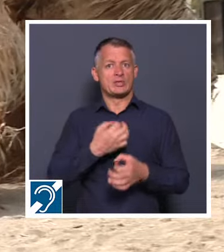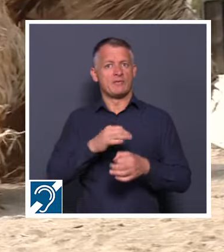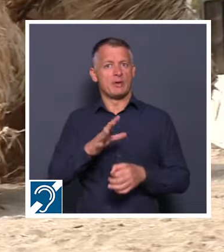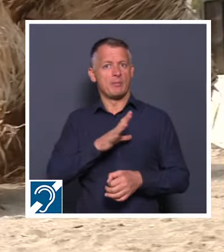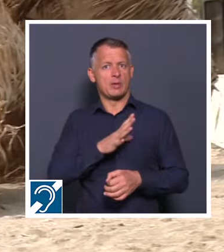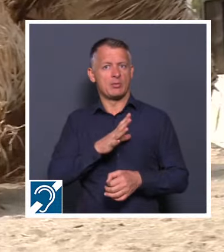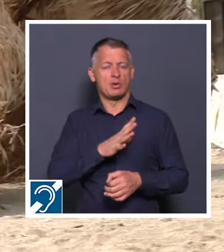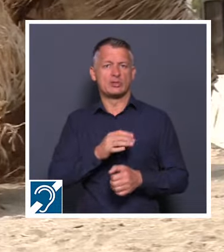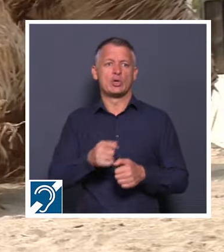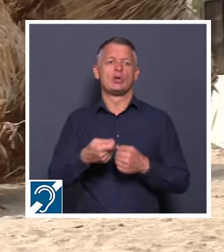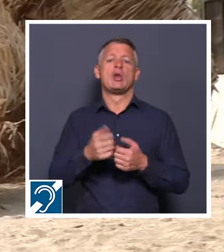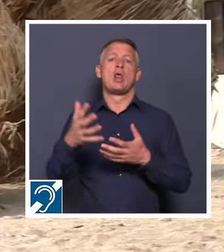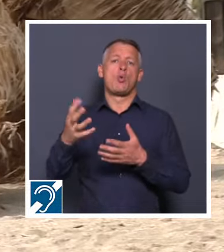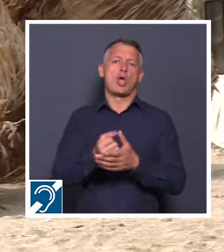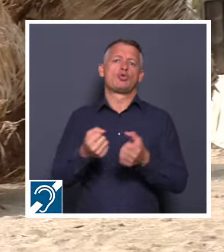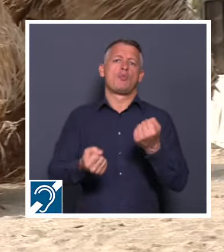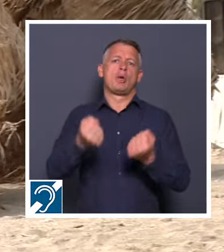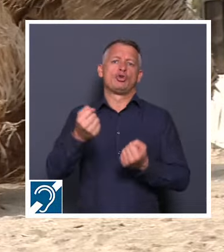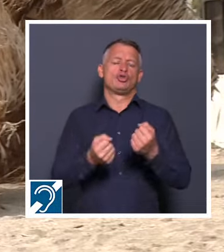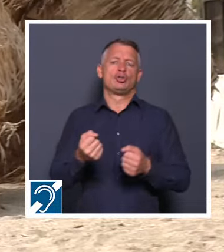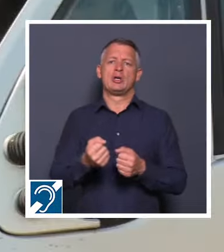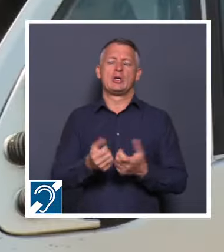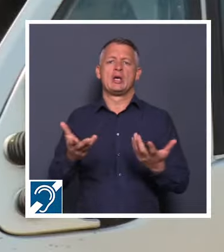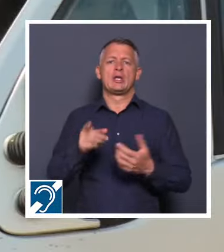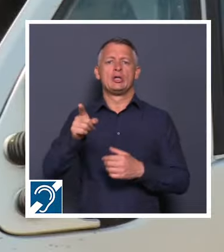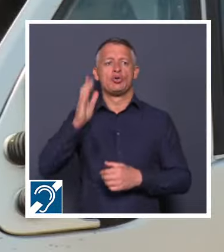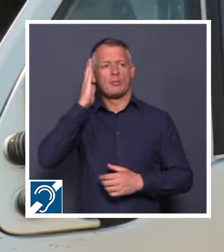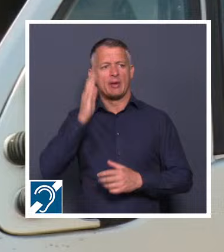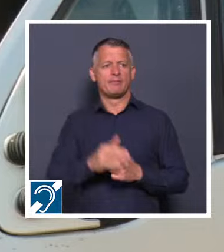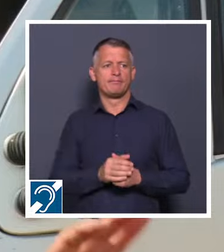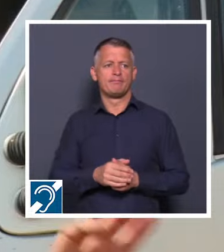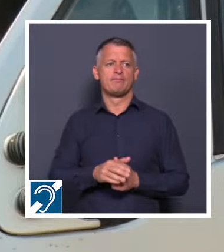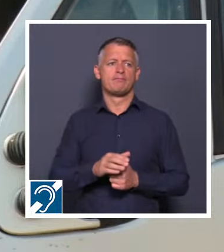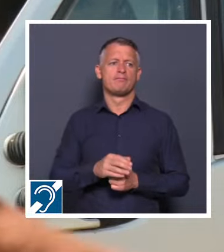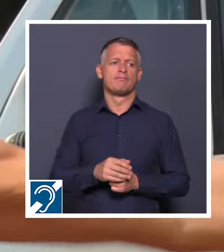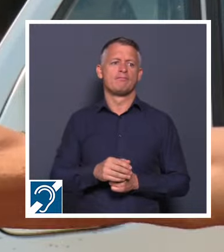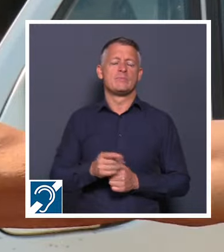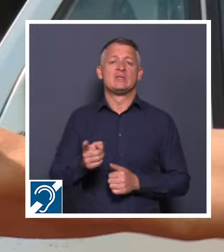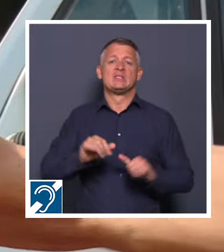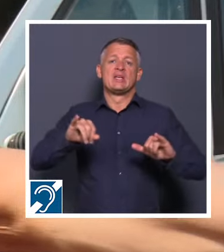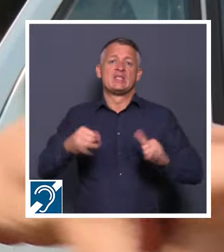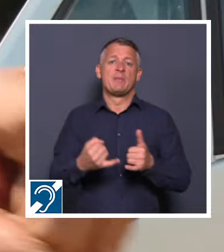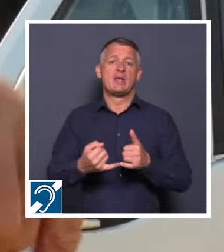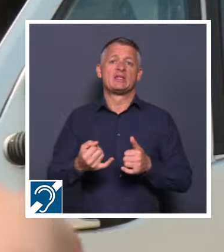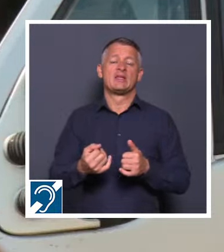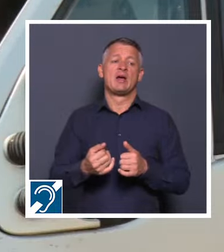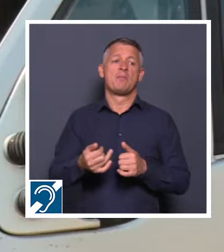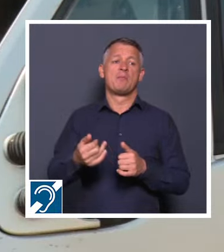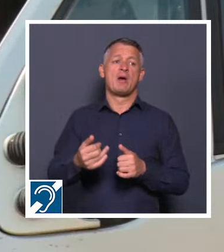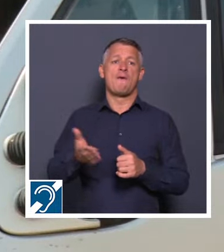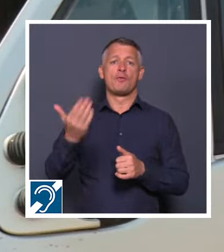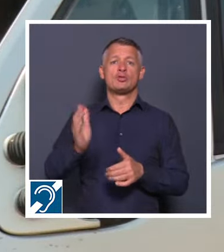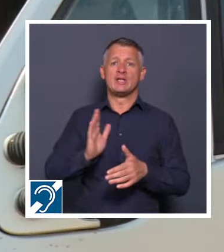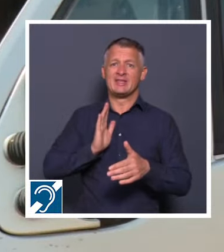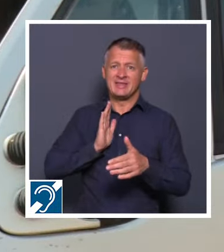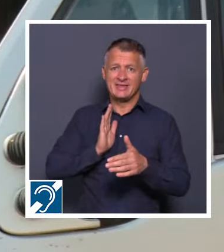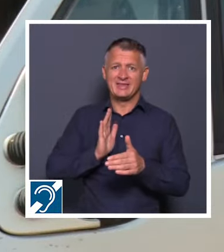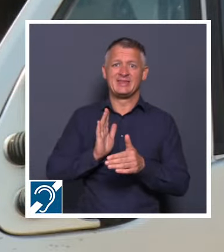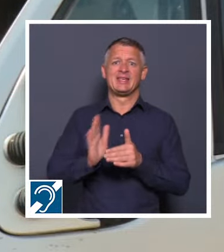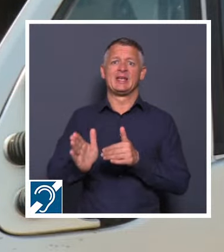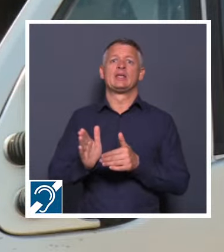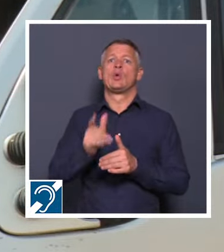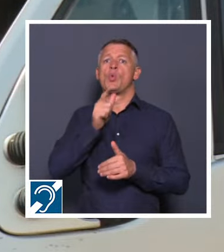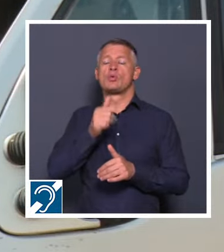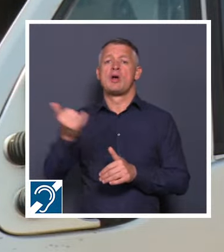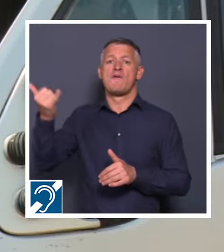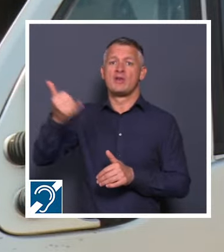l-a luat pe sus cu tot cu mașina în care dormea. Am avut și neșansa că am fost exact pe porțiunea acolo, am fost pe direcție și a bătut chiar